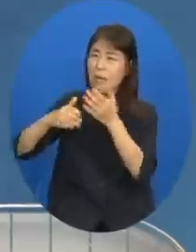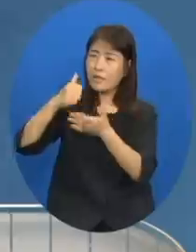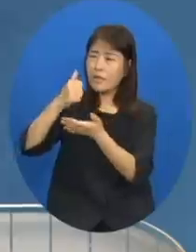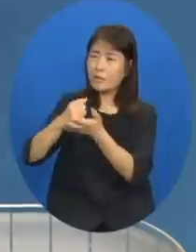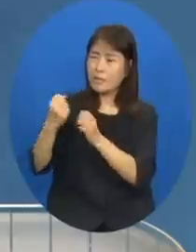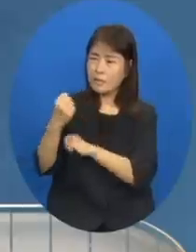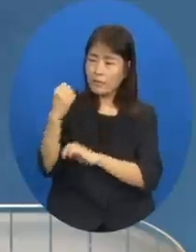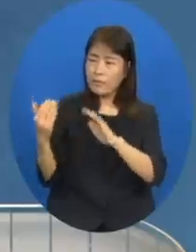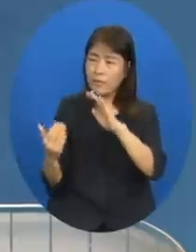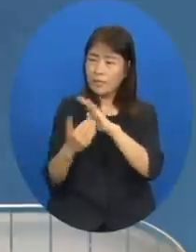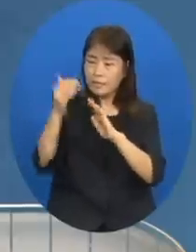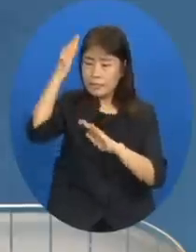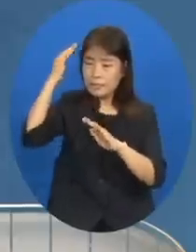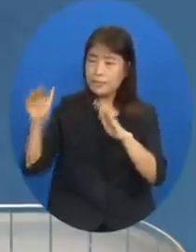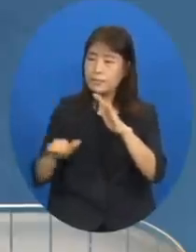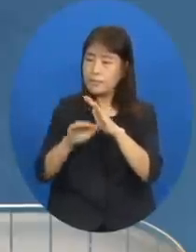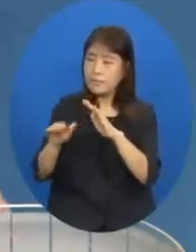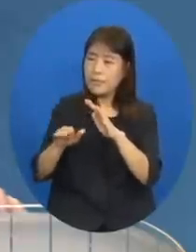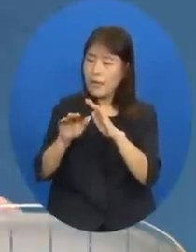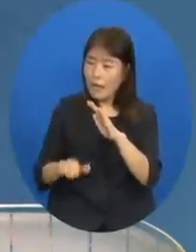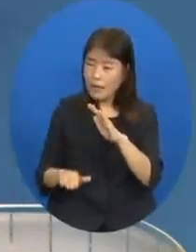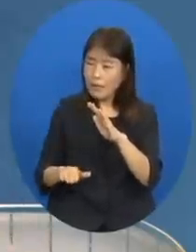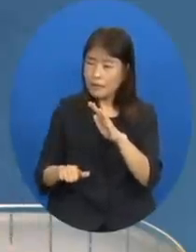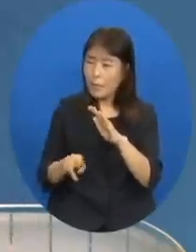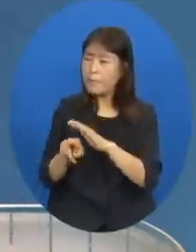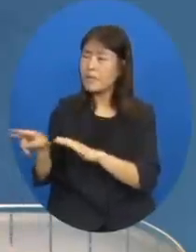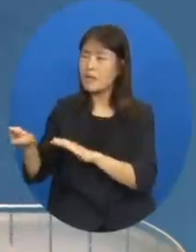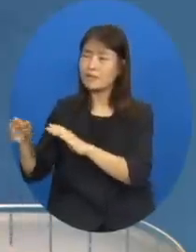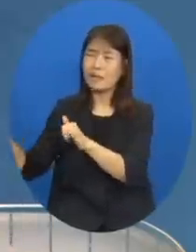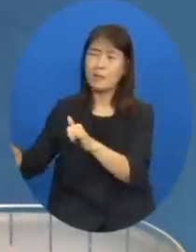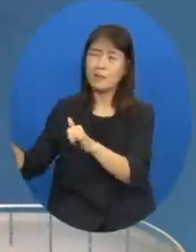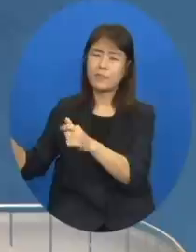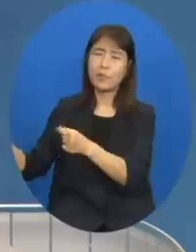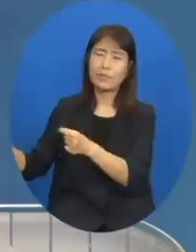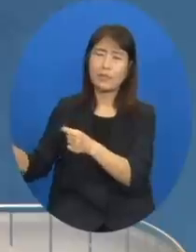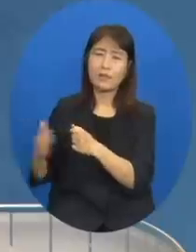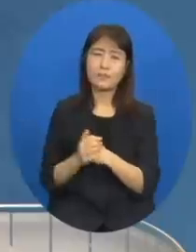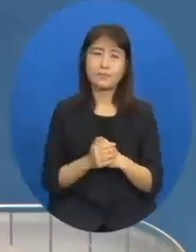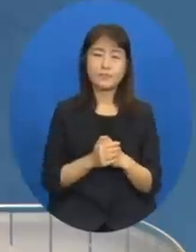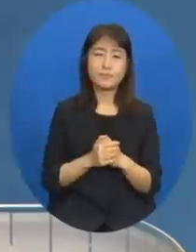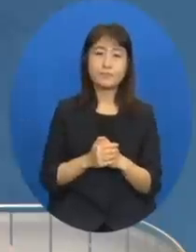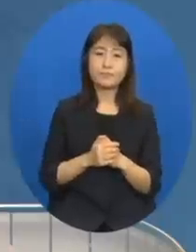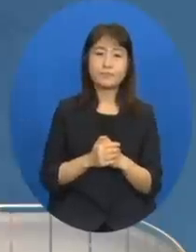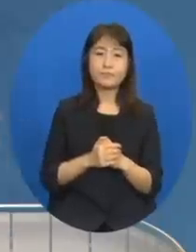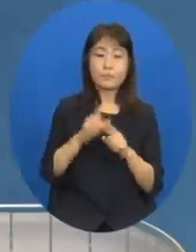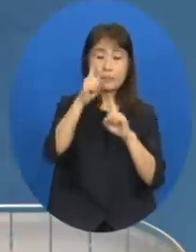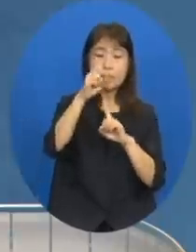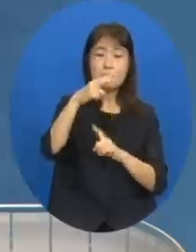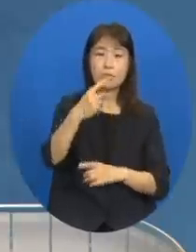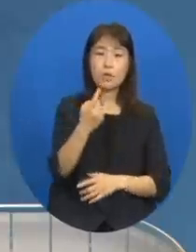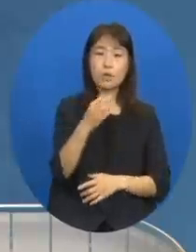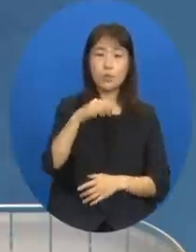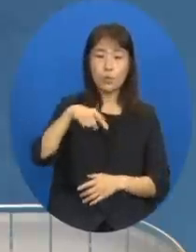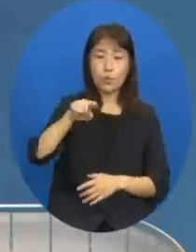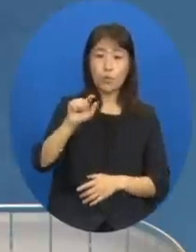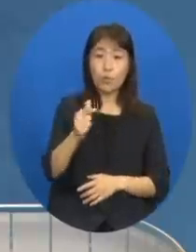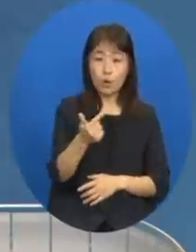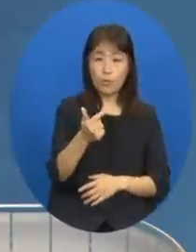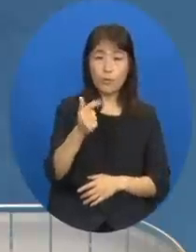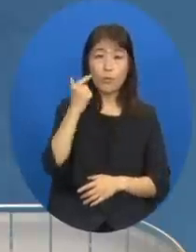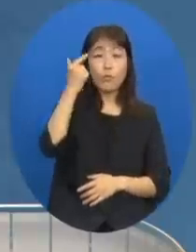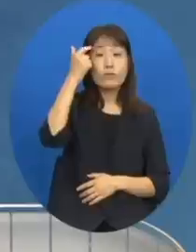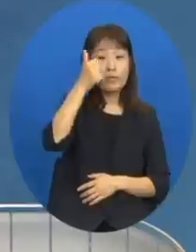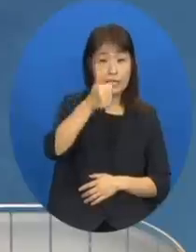그늘에서 벗어나 버린 거죠 지구촌교회 원로 목사님이신 이동호 목사님께서 한번은 여수 애양원에